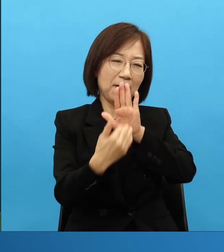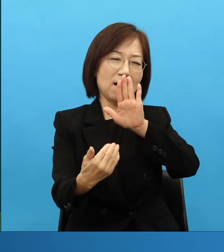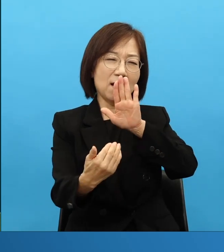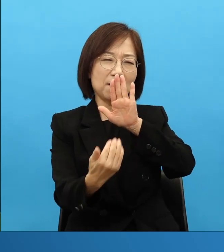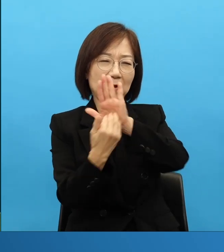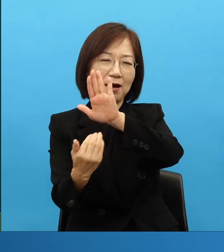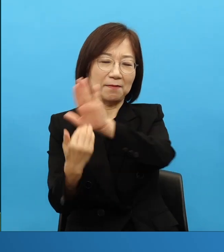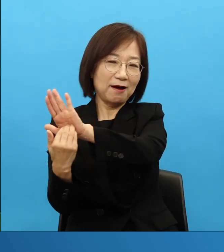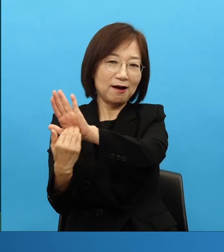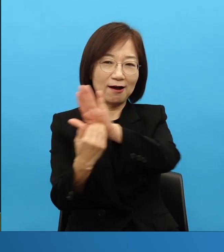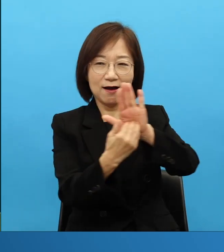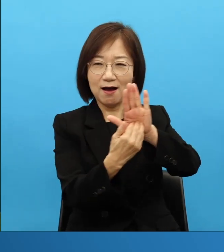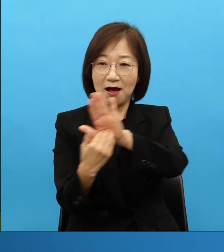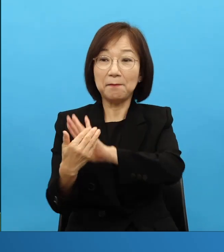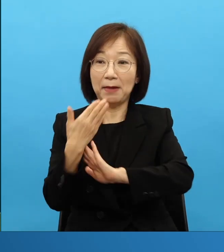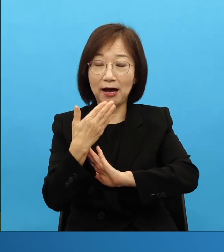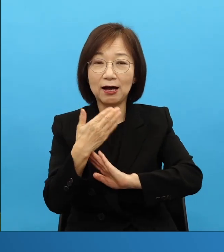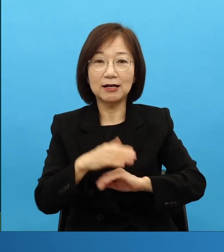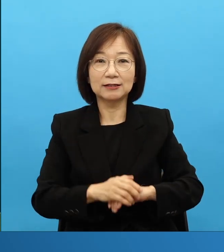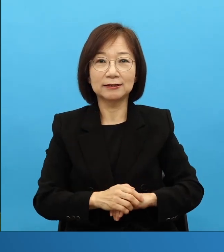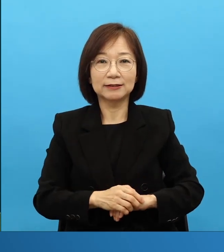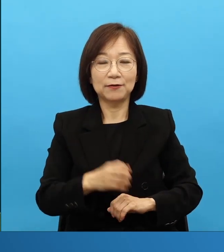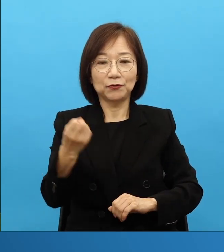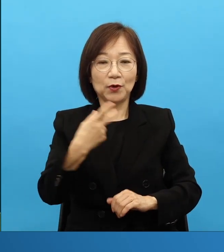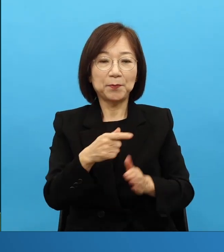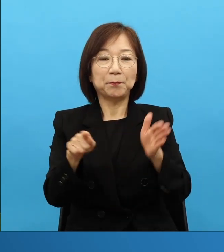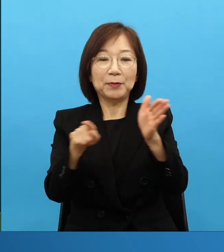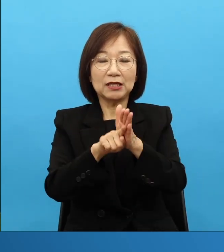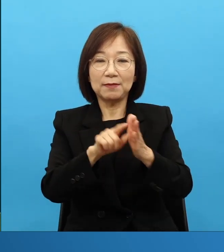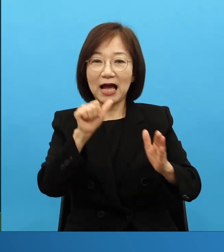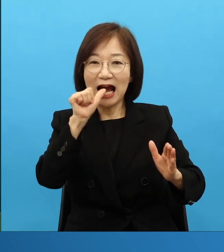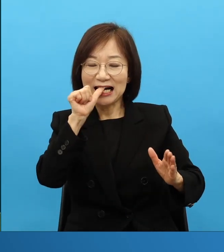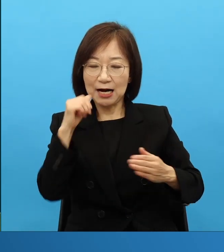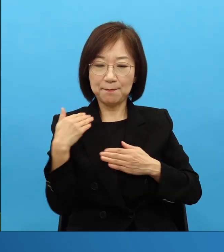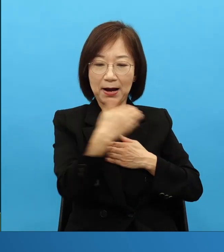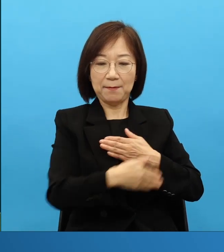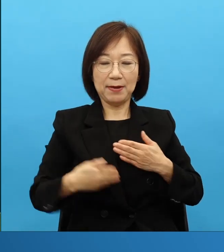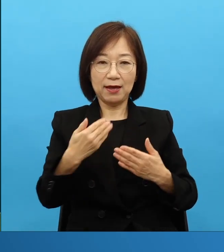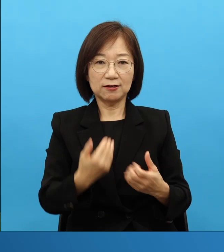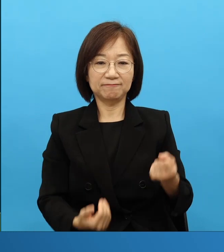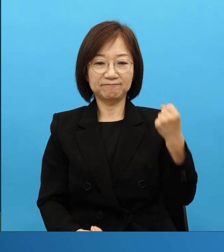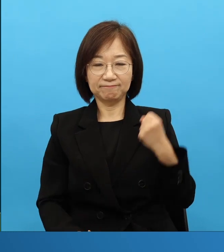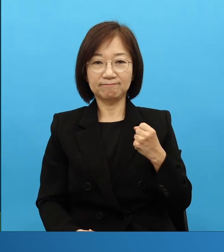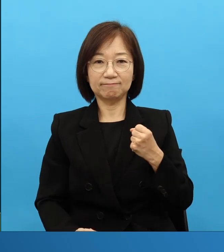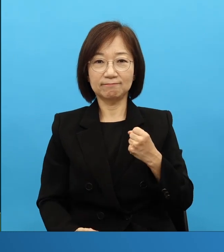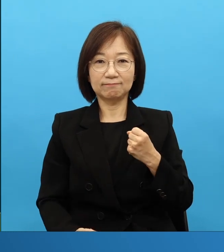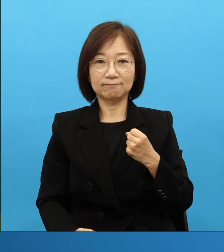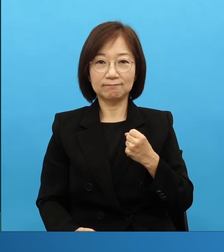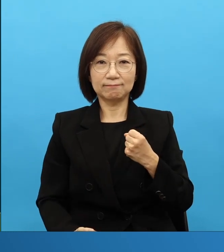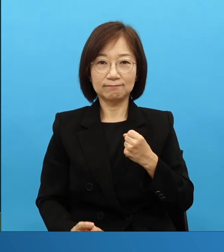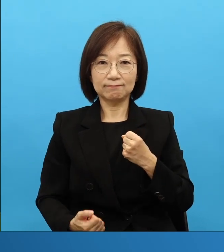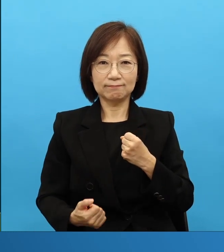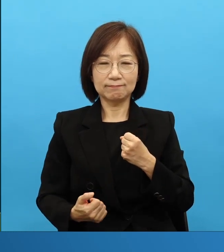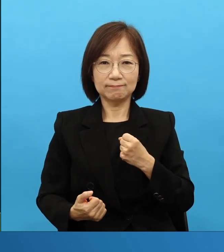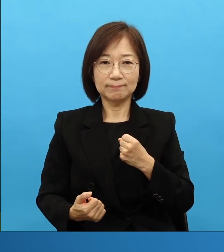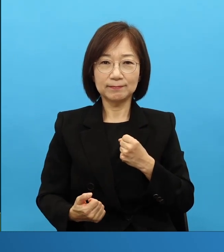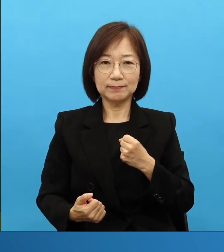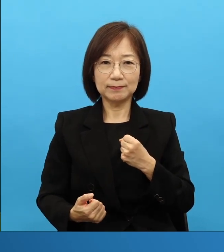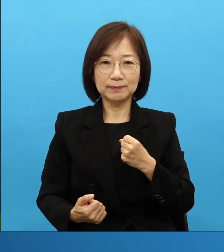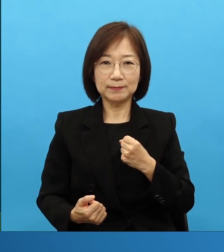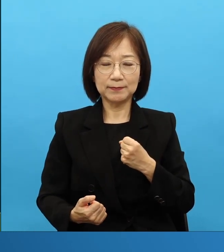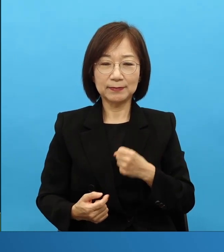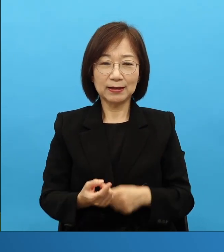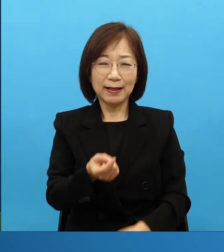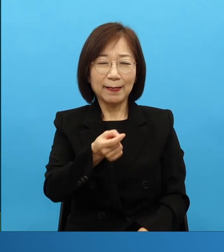will be able to pierce you. 믿음의 방패를 딱 준 겁니다. He was given the shield of faith. 조그마한